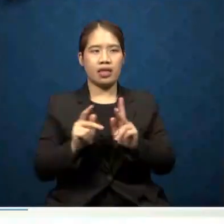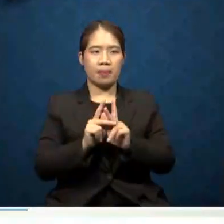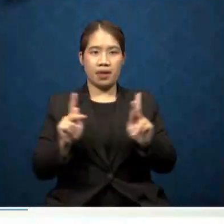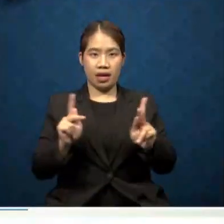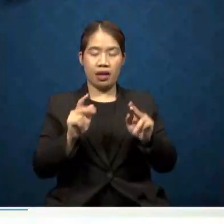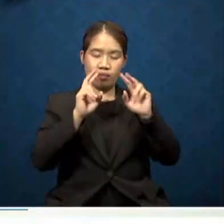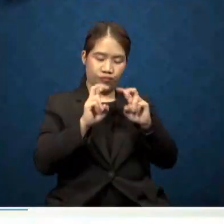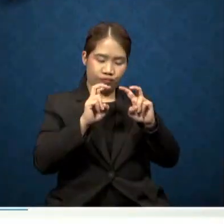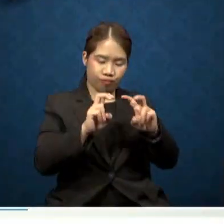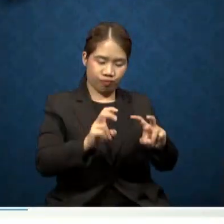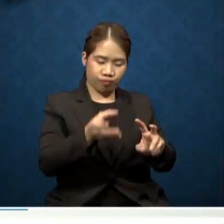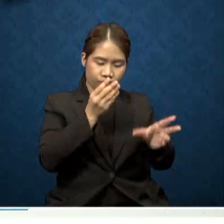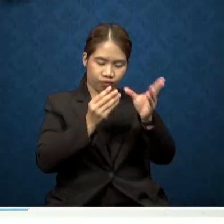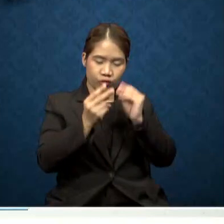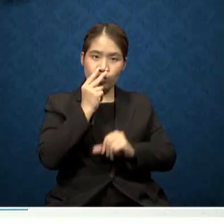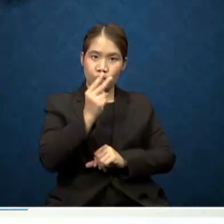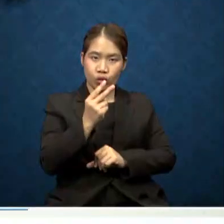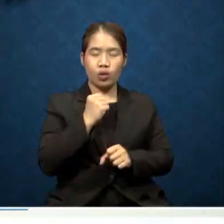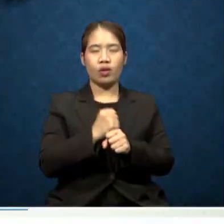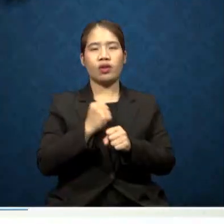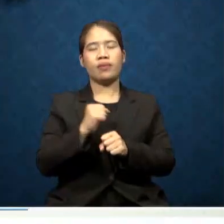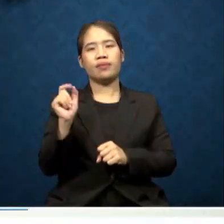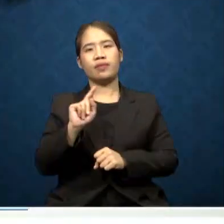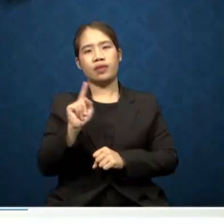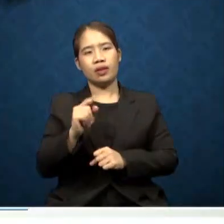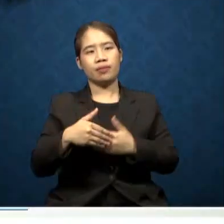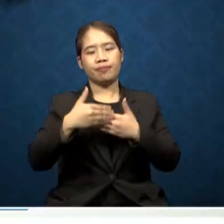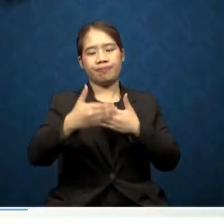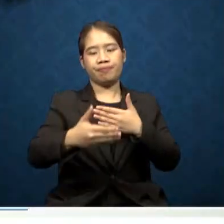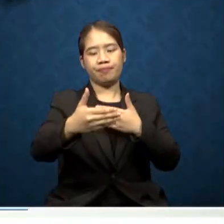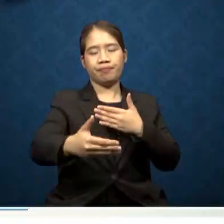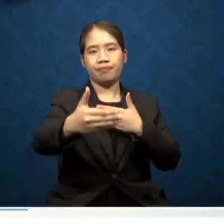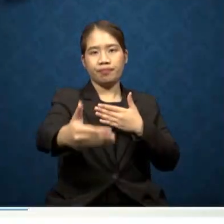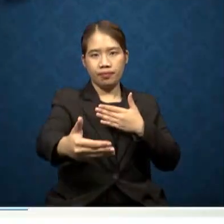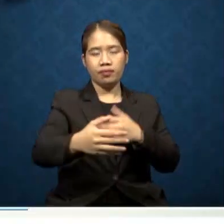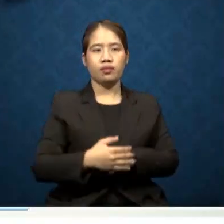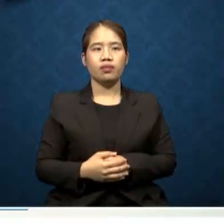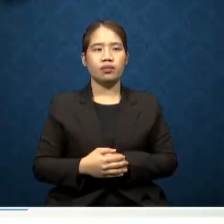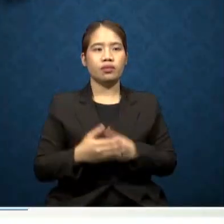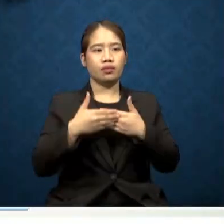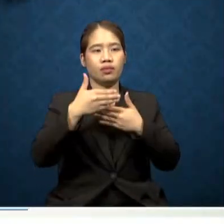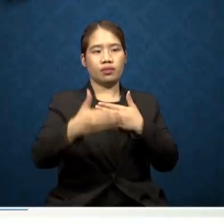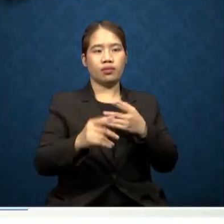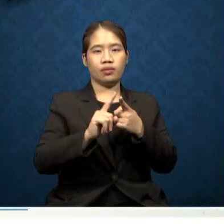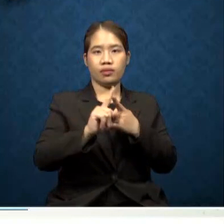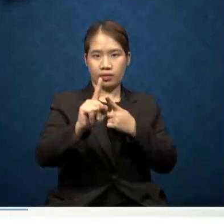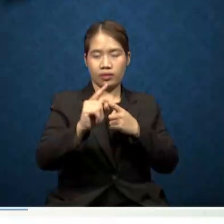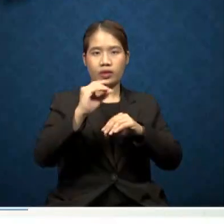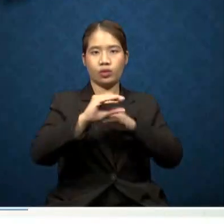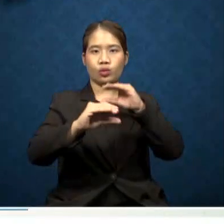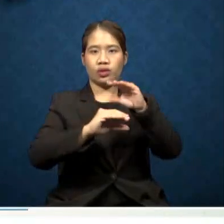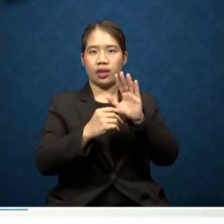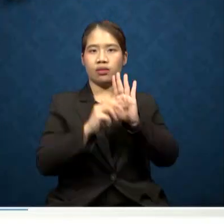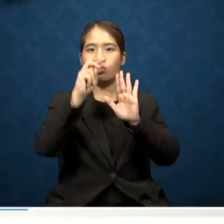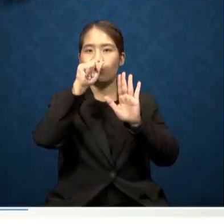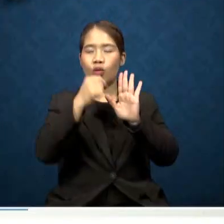ไปศึกษาไปในนี้นะครับเราก็จะทำเป็นระยะๆะด้วยกันระยะที่ 1คือเป็นโครงการนำร่องนะครับจ